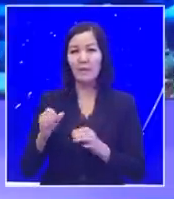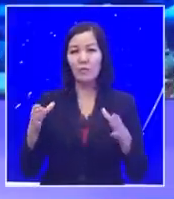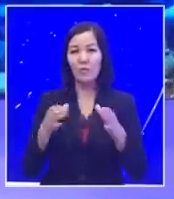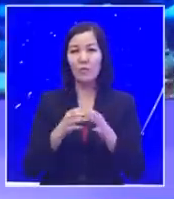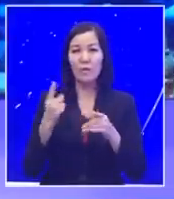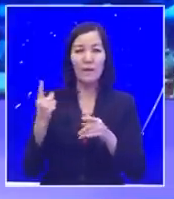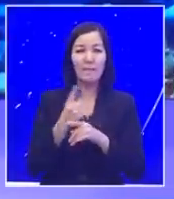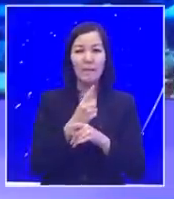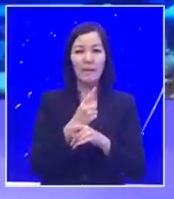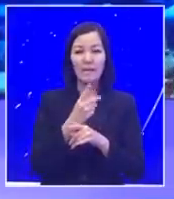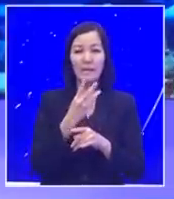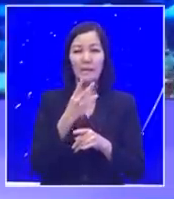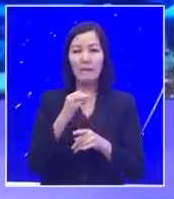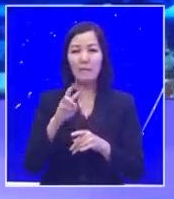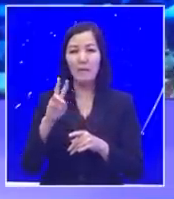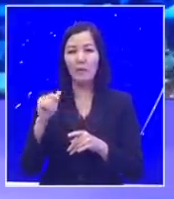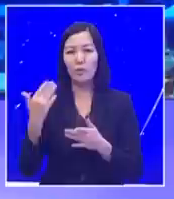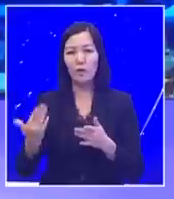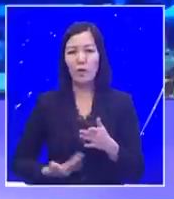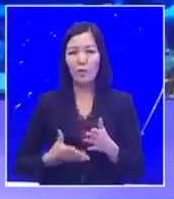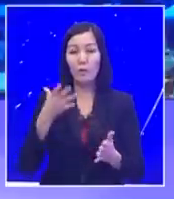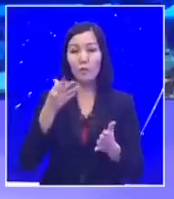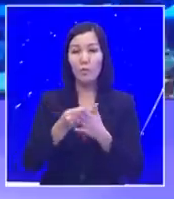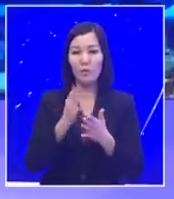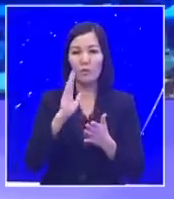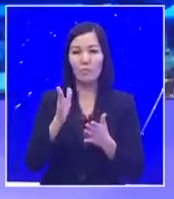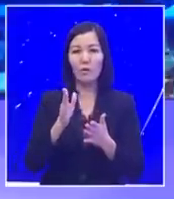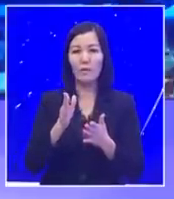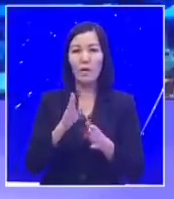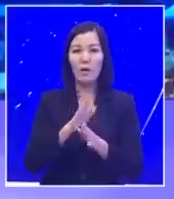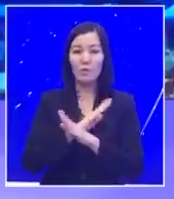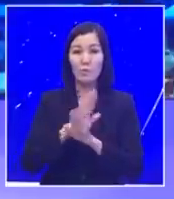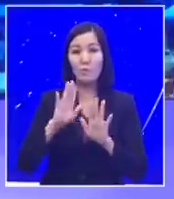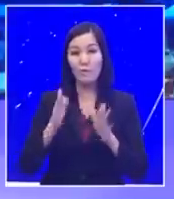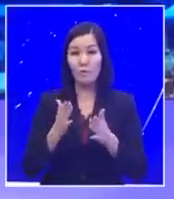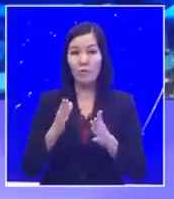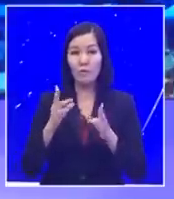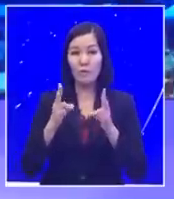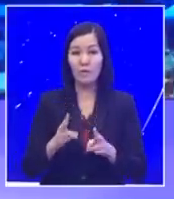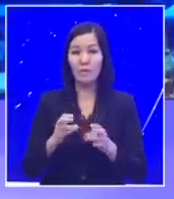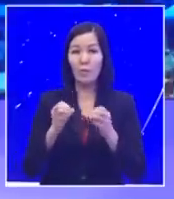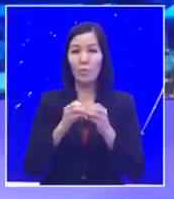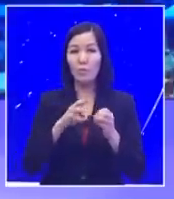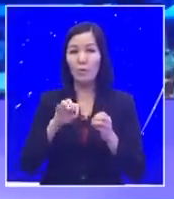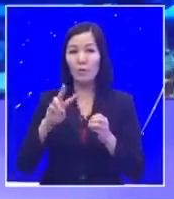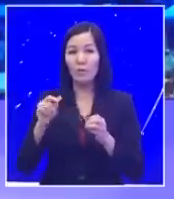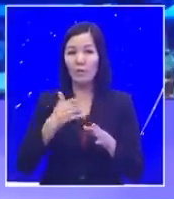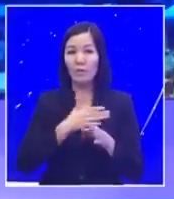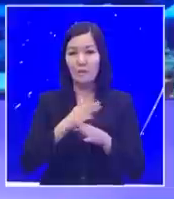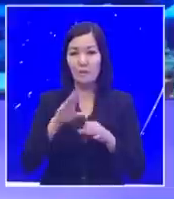қорынан бір реттік 2 миллион теңге әлеуметтік төлем төленбек, ал көз жұмған жағдайда 10 миллион теңге берілетінін жеткізді.